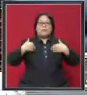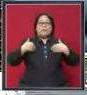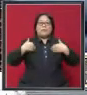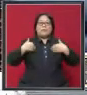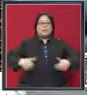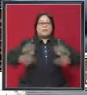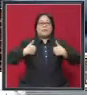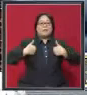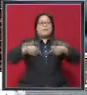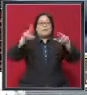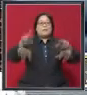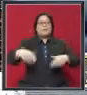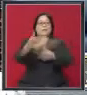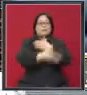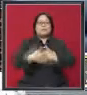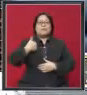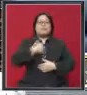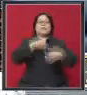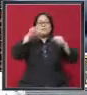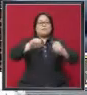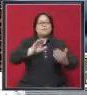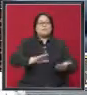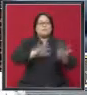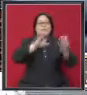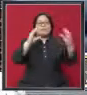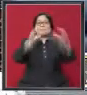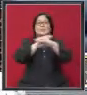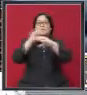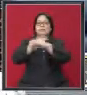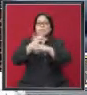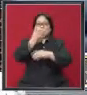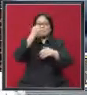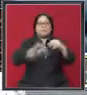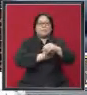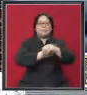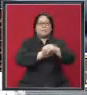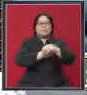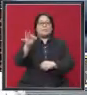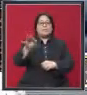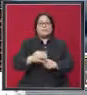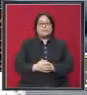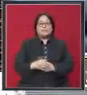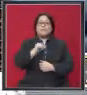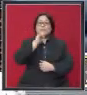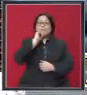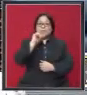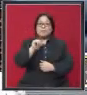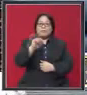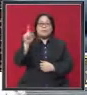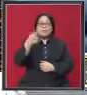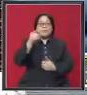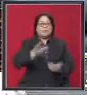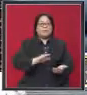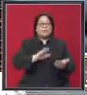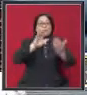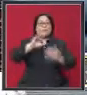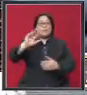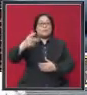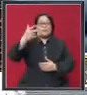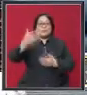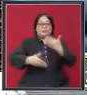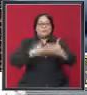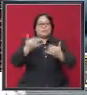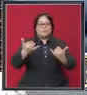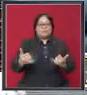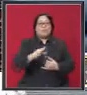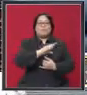kehidupan agar rakyat negara kita mampu menghadapi cabaran-cabaran ekoran wabak COVID-19. Bukan hanya ketika menghadapi gelombang ketiga